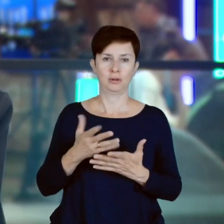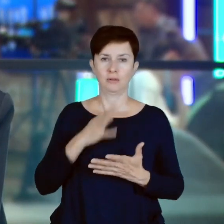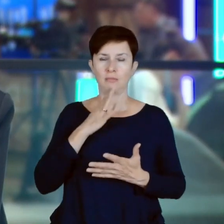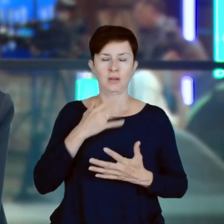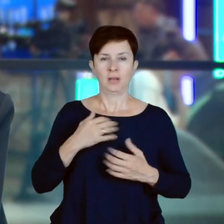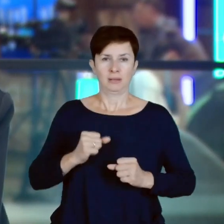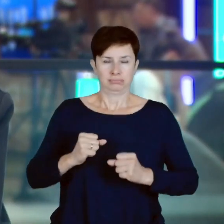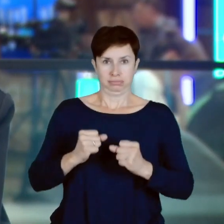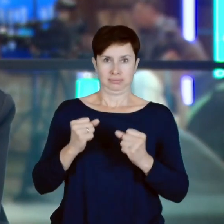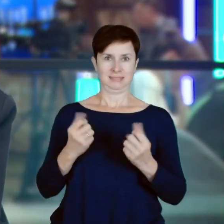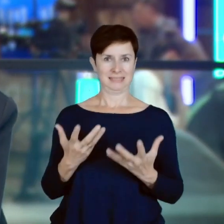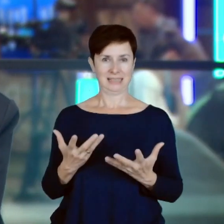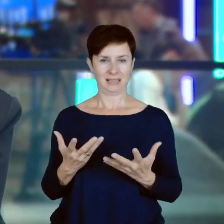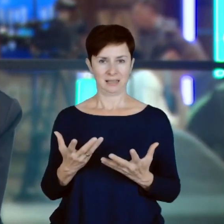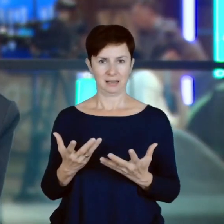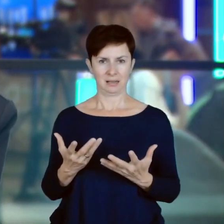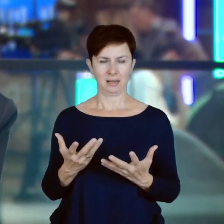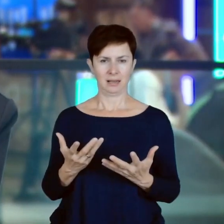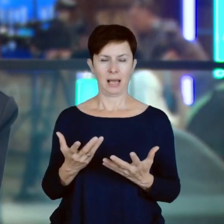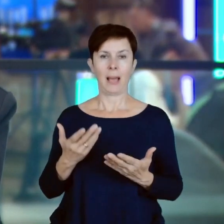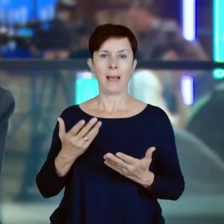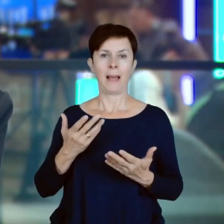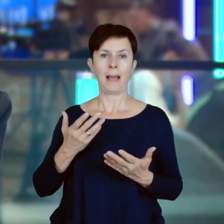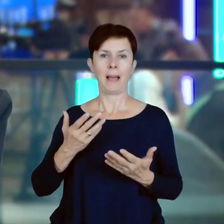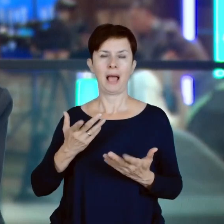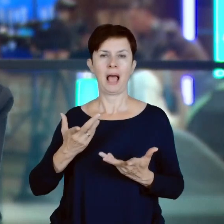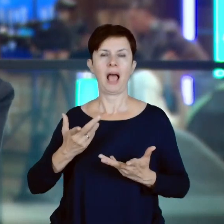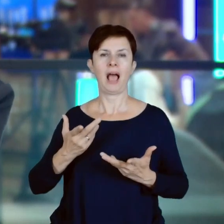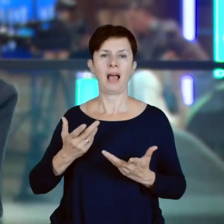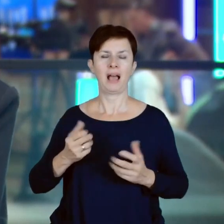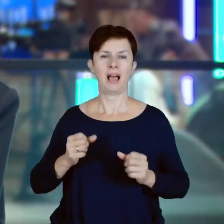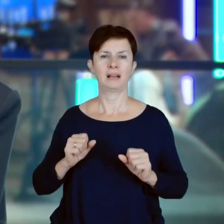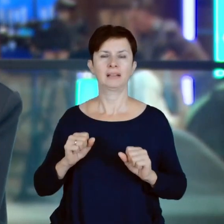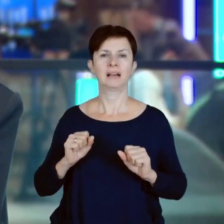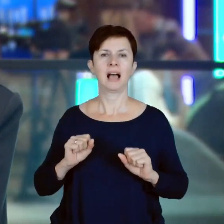pobudzający napój. A ta akcja, która jest wymagana, żebym